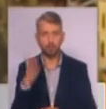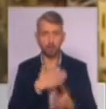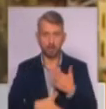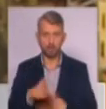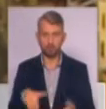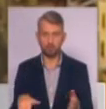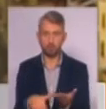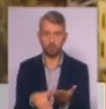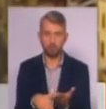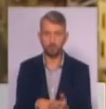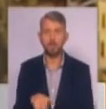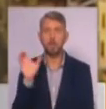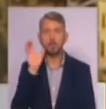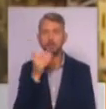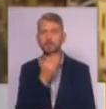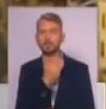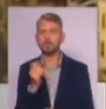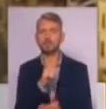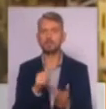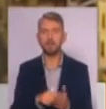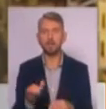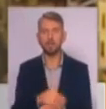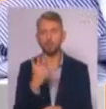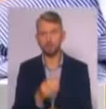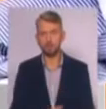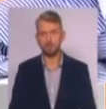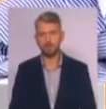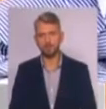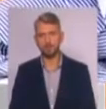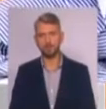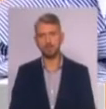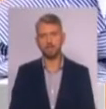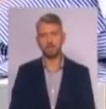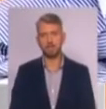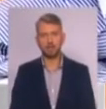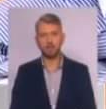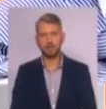подібній допомозі. Слухаємо крайнє запитання. Добрий день, ви в ефірі.